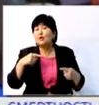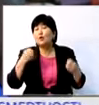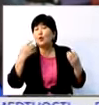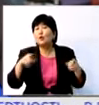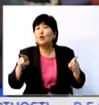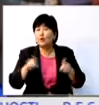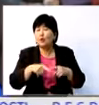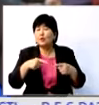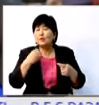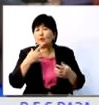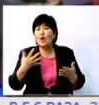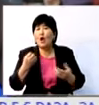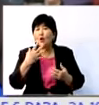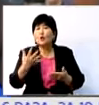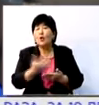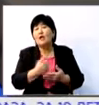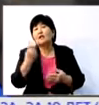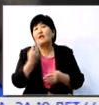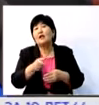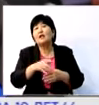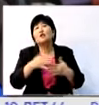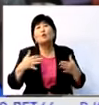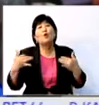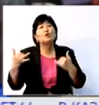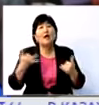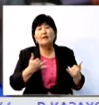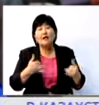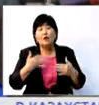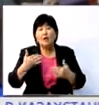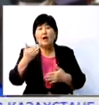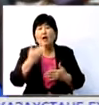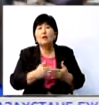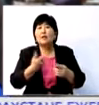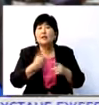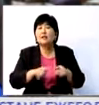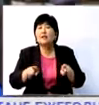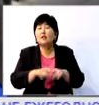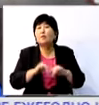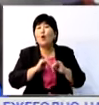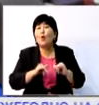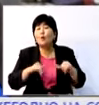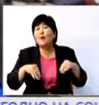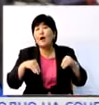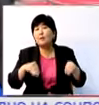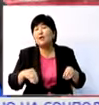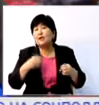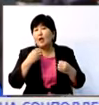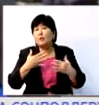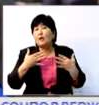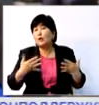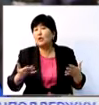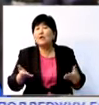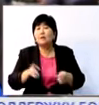культурам тоже получили хороший урожай – в два раза больше дынь. В рамках программы диверсификации мы увеличиваем посевы невлагоемких